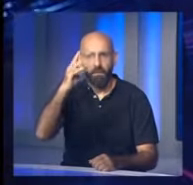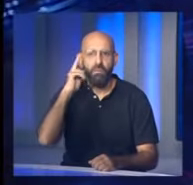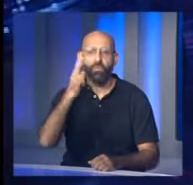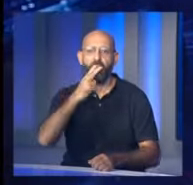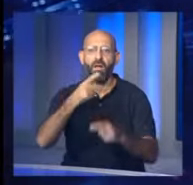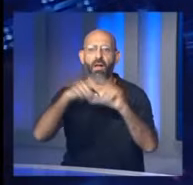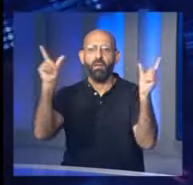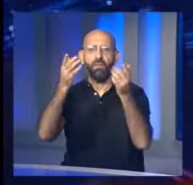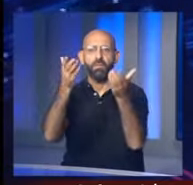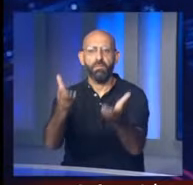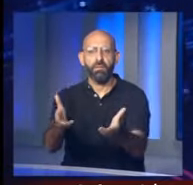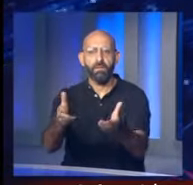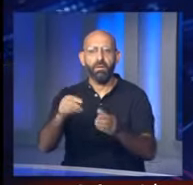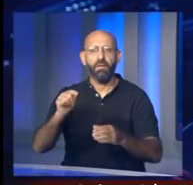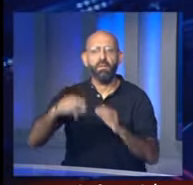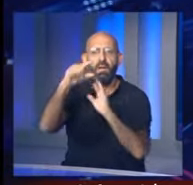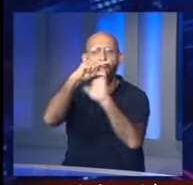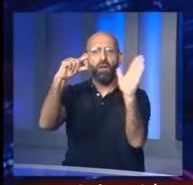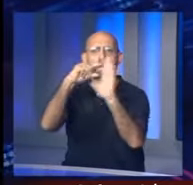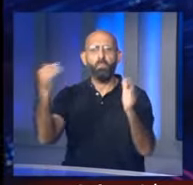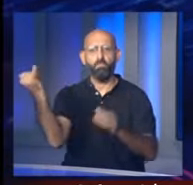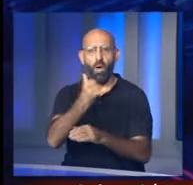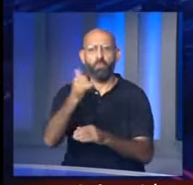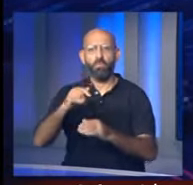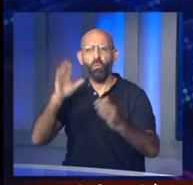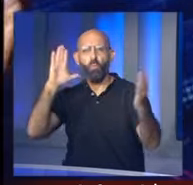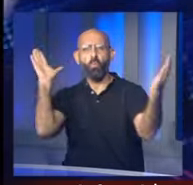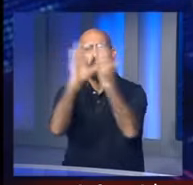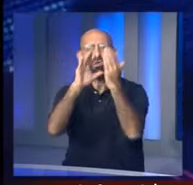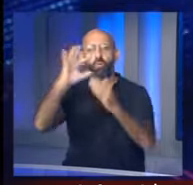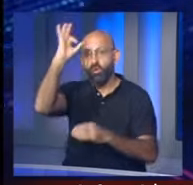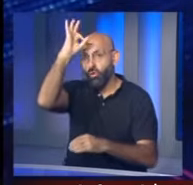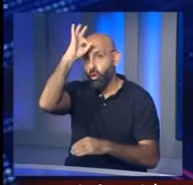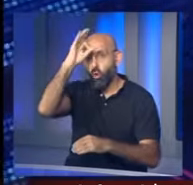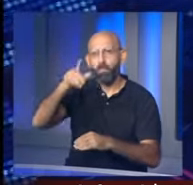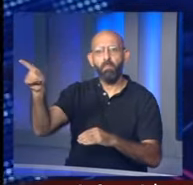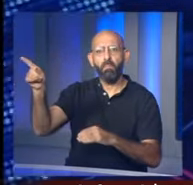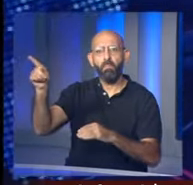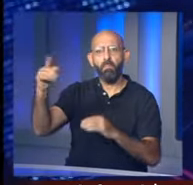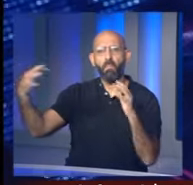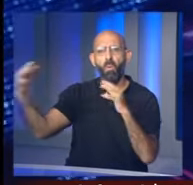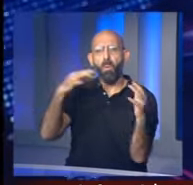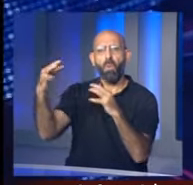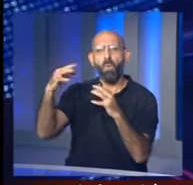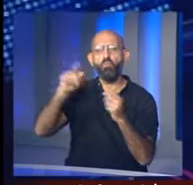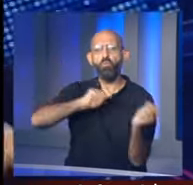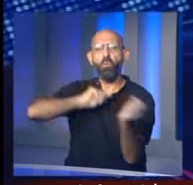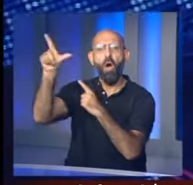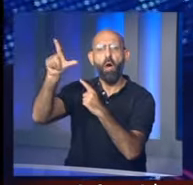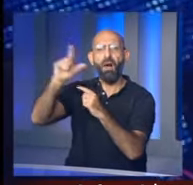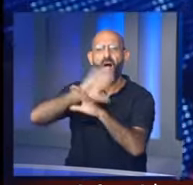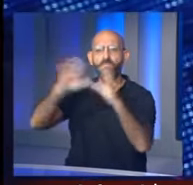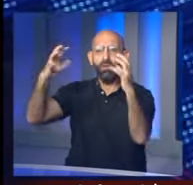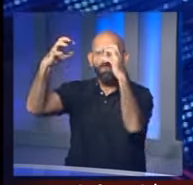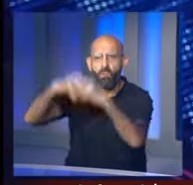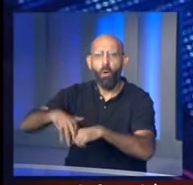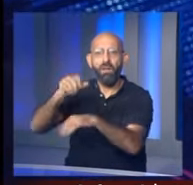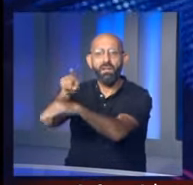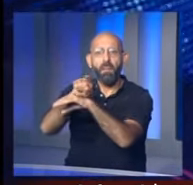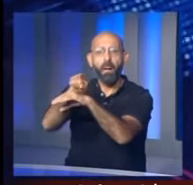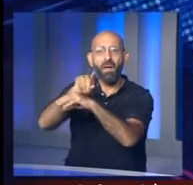مساء الخير في عناوين النشره المواجهه البريه تحتدم جنوبا والمقاومه دمرت دبابه